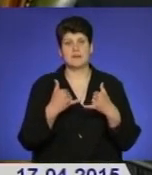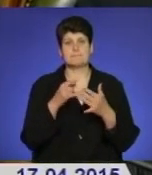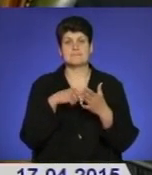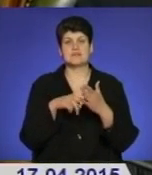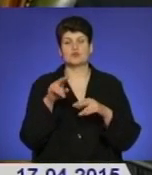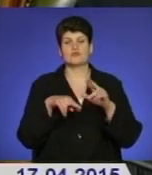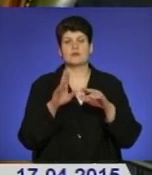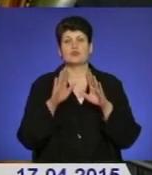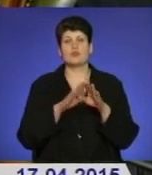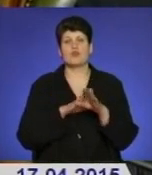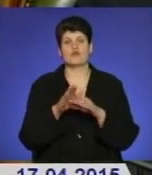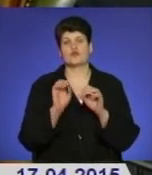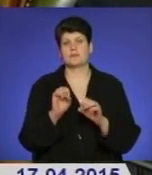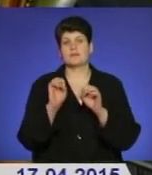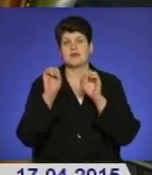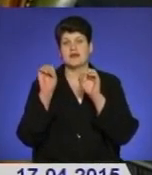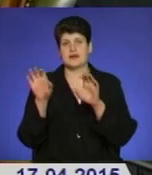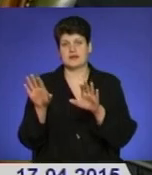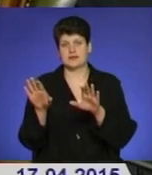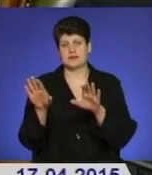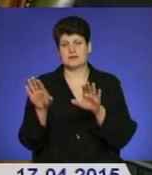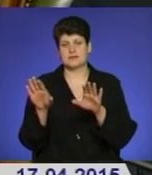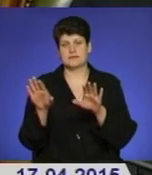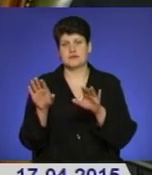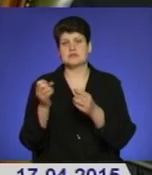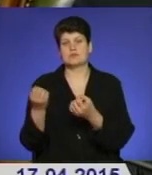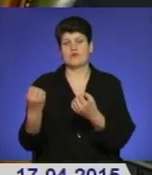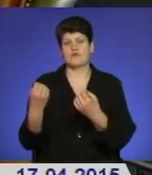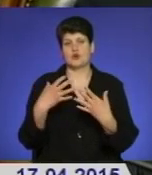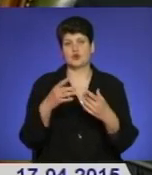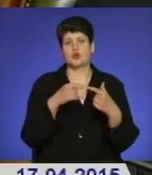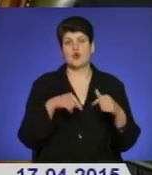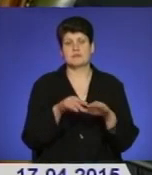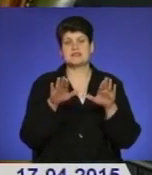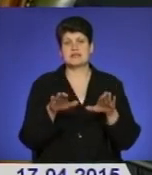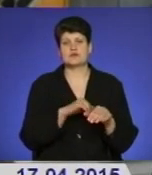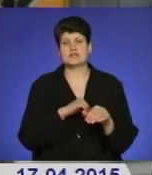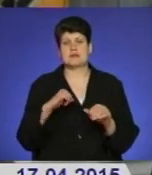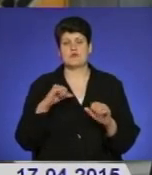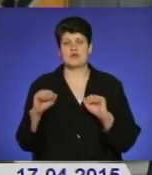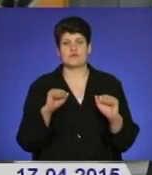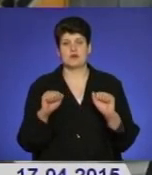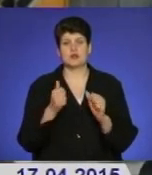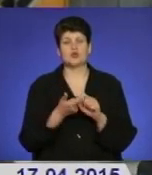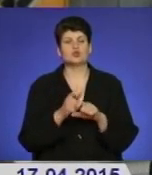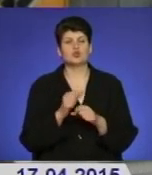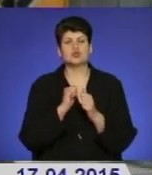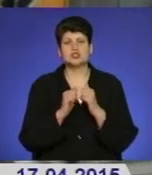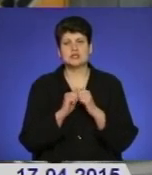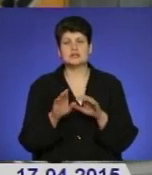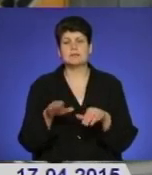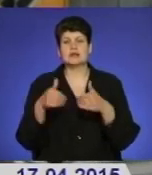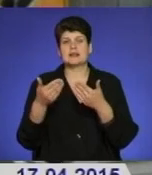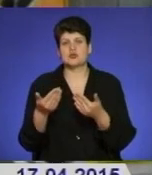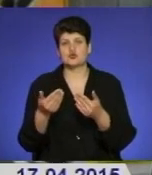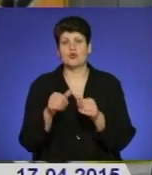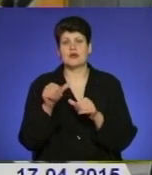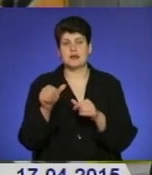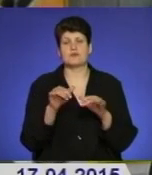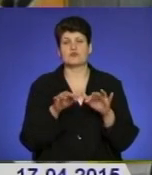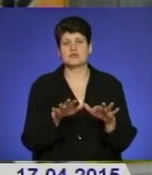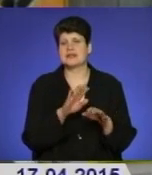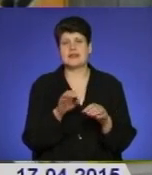повністю передані і чи віддані з поворотом до органів місцевого самоврядування. Дуже часто з передачею певних функцій не